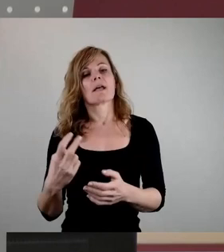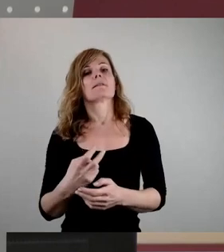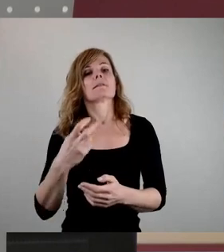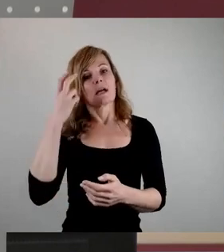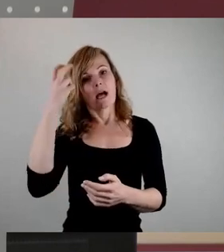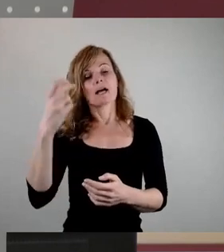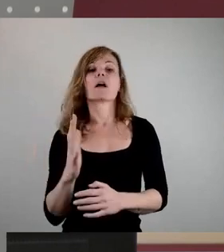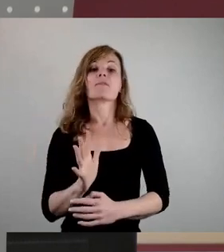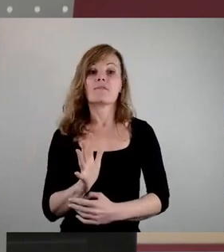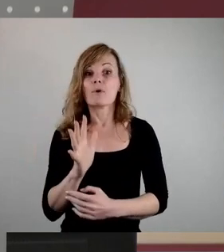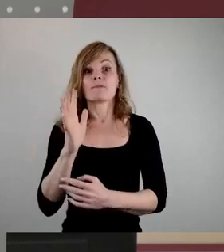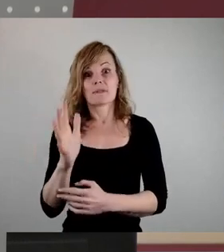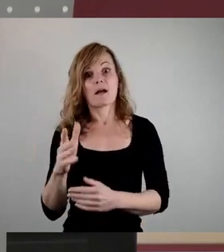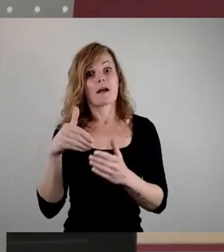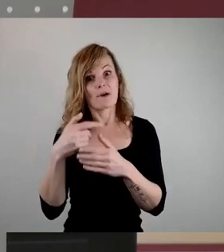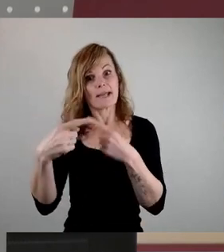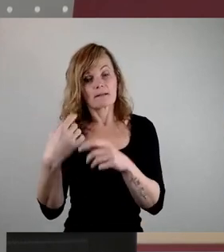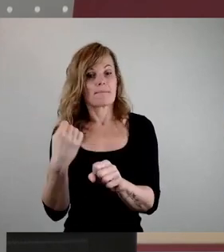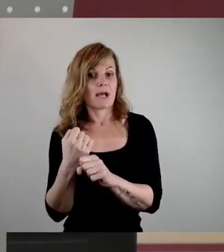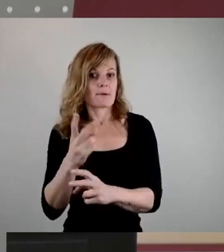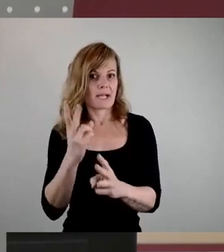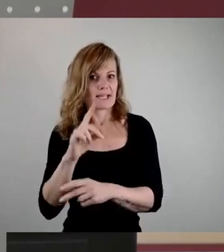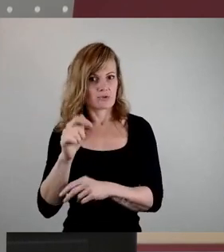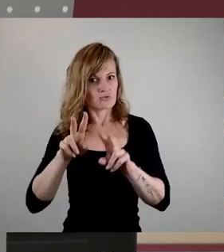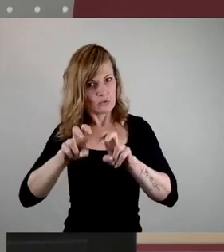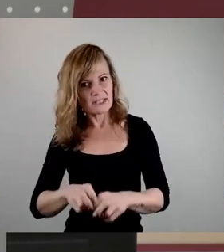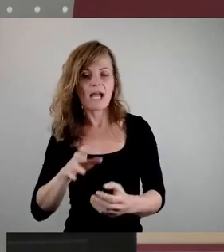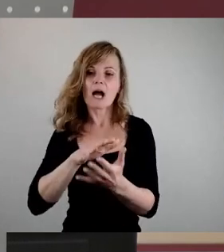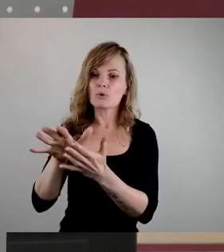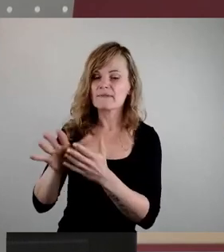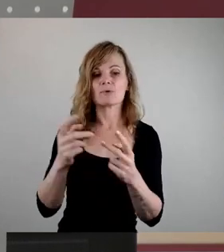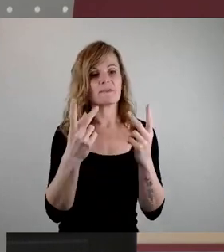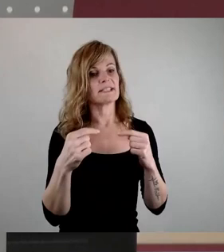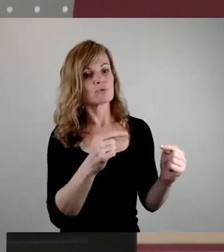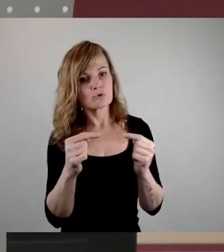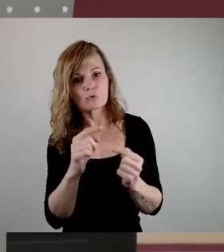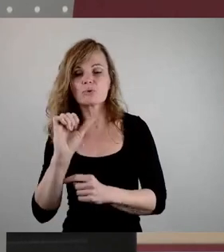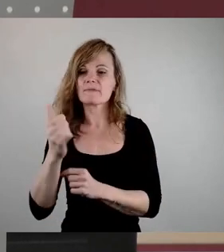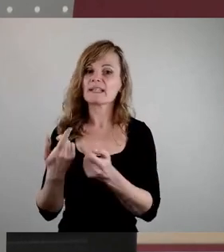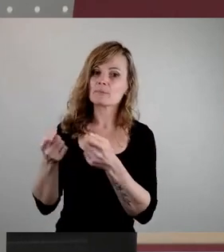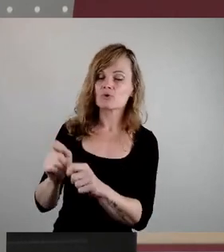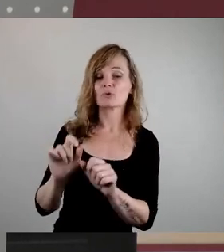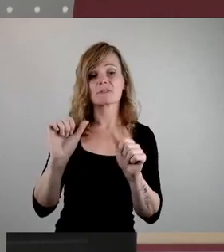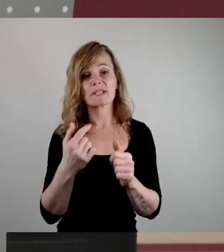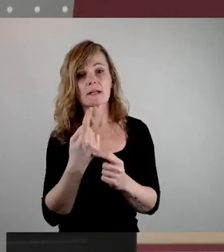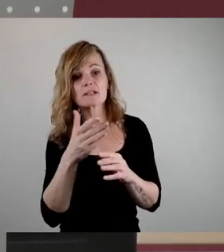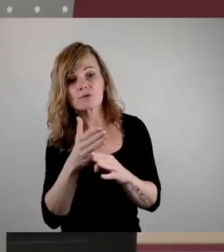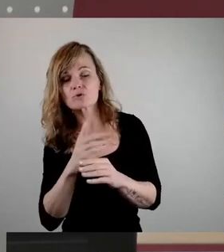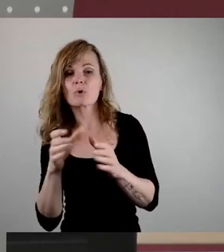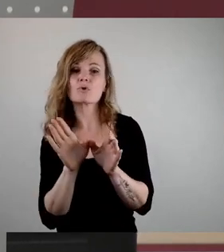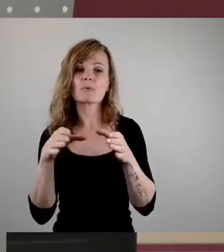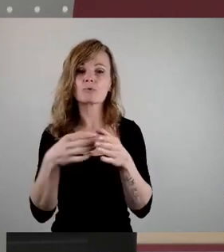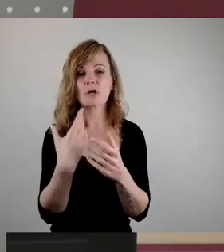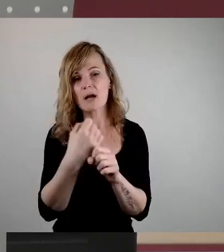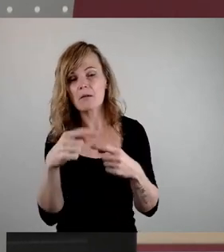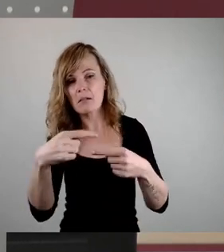5 weitere Jahre dann eine Machbarkeitsstudie haben, die dann wieder auswerten, öffentlich diskutieren, dann gibt es vielleicht irgendwann wieder einen Beschluss, vielleicht kommt zwischendurch noch eine Kommunalwahl, dann werden